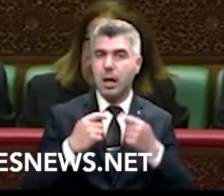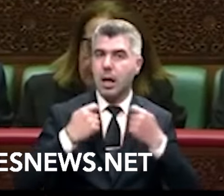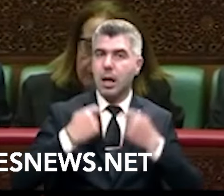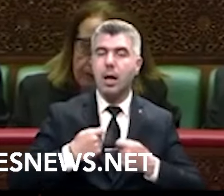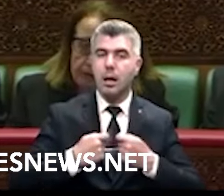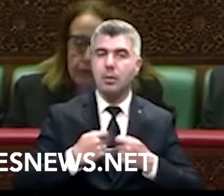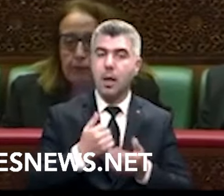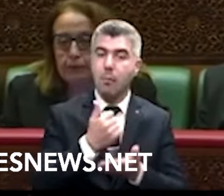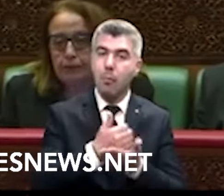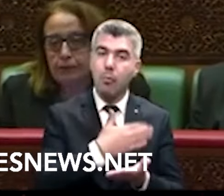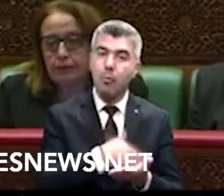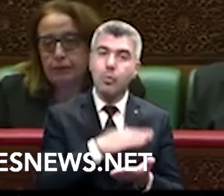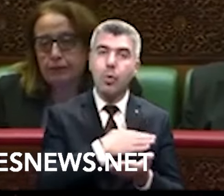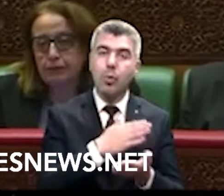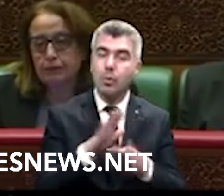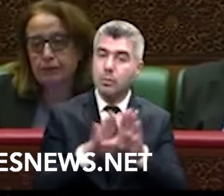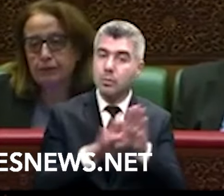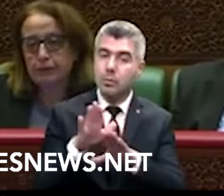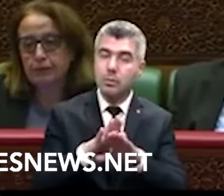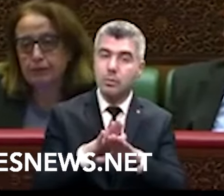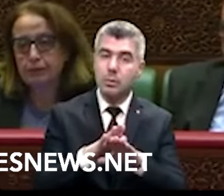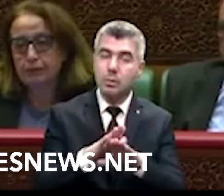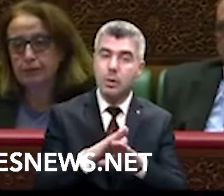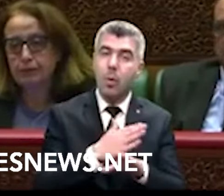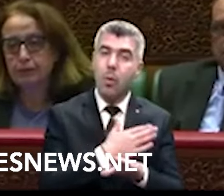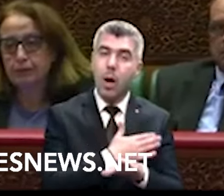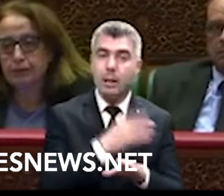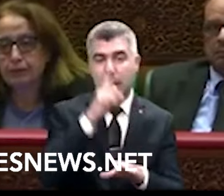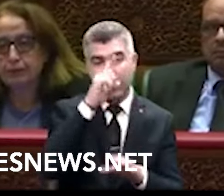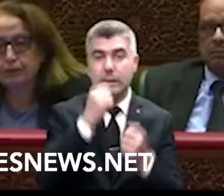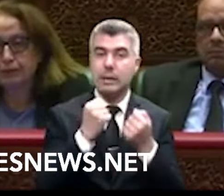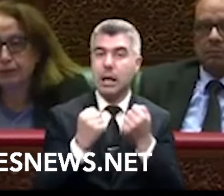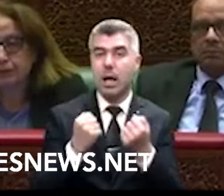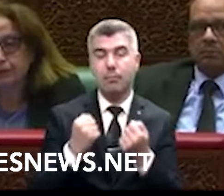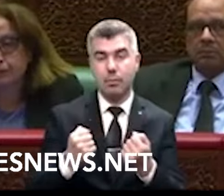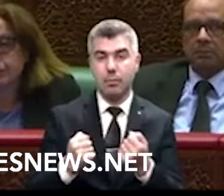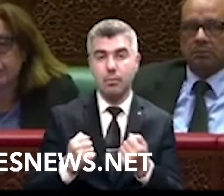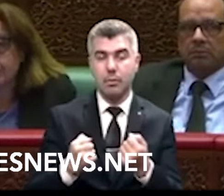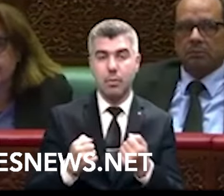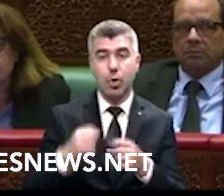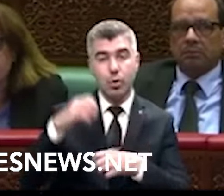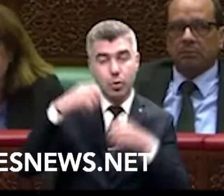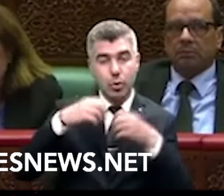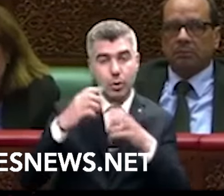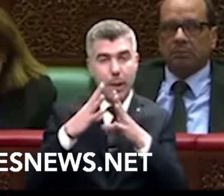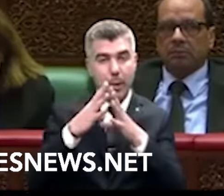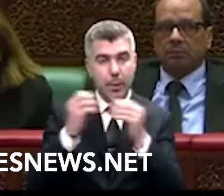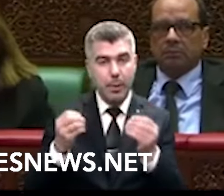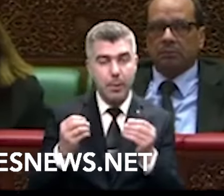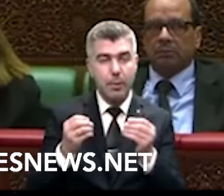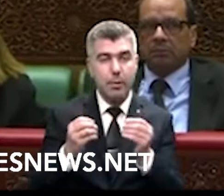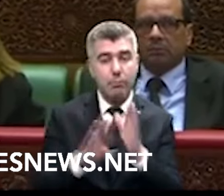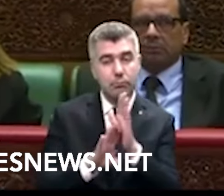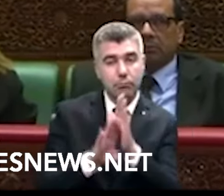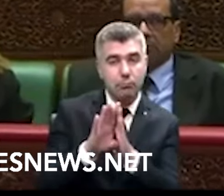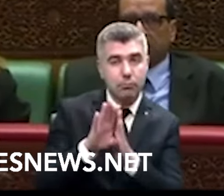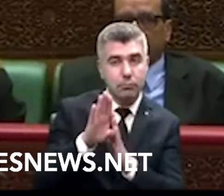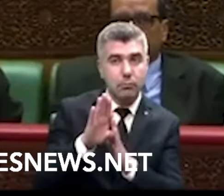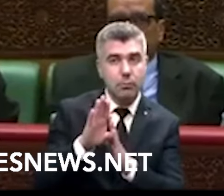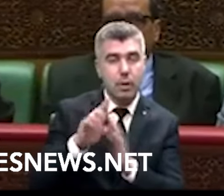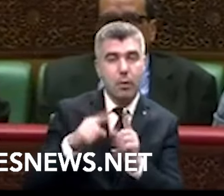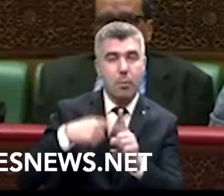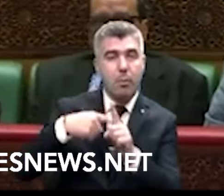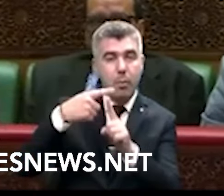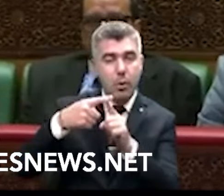مسؤوليه تدبير الشان العام في ظرفيه وطنيه ودوليه جد صعبه توالي سنوات الجفاف مستوى عالي من التضخم